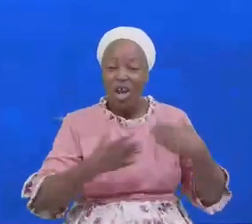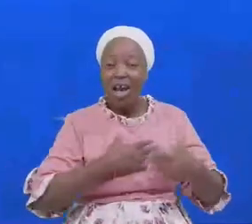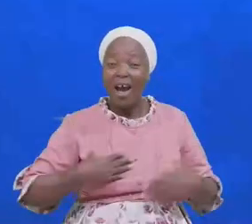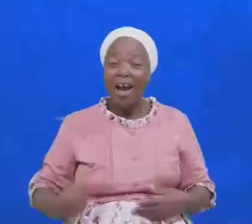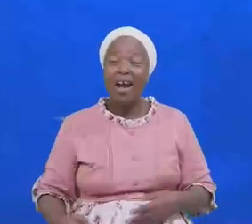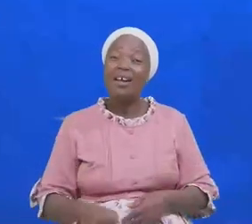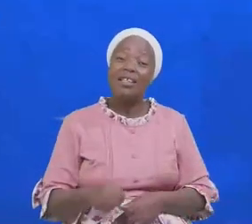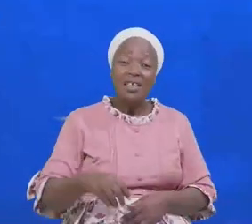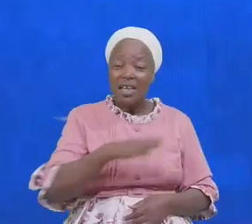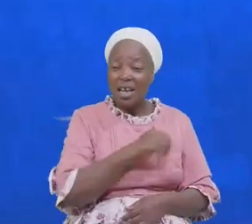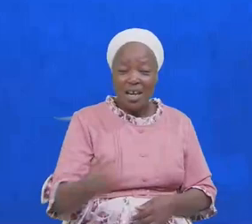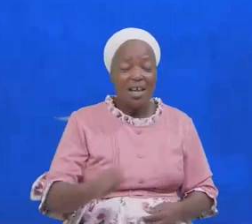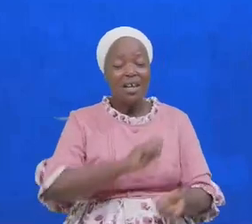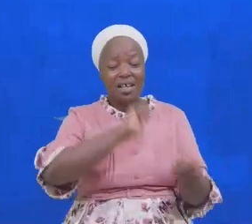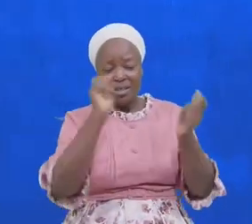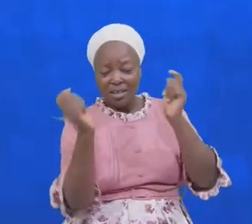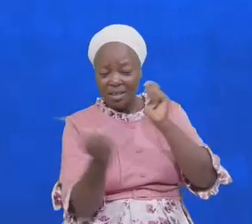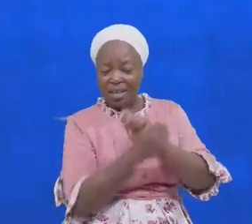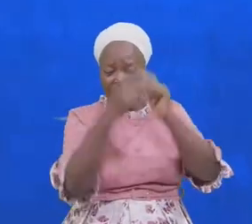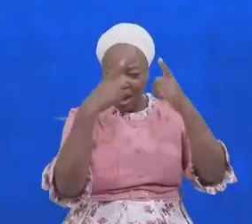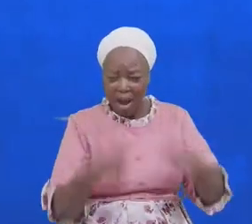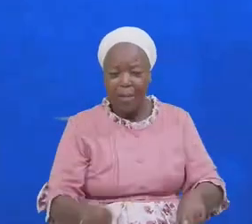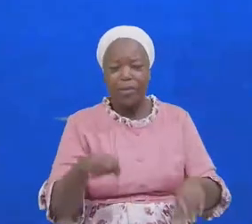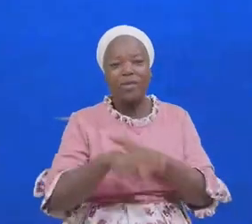Et un changement est venu dans sa vie.